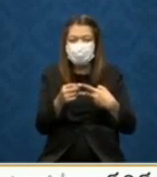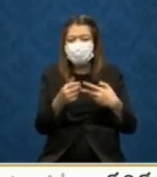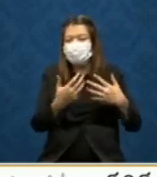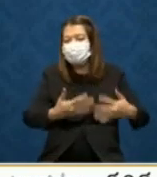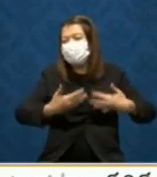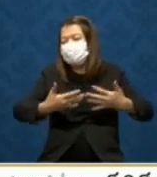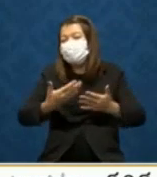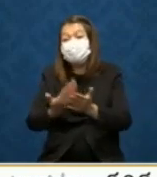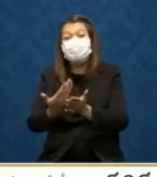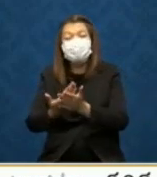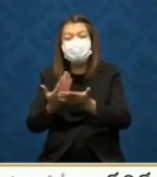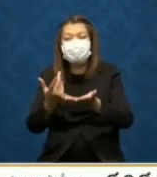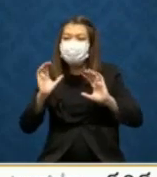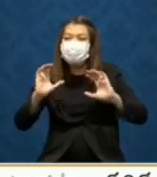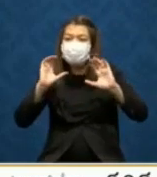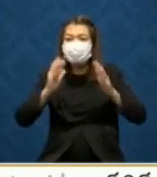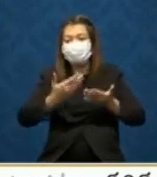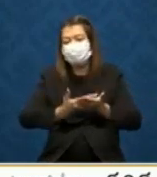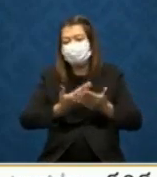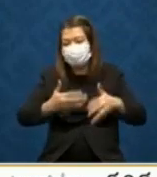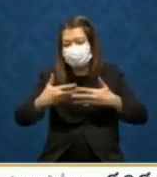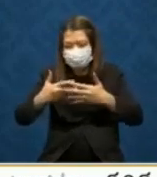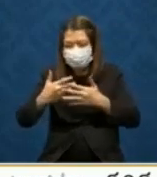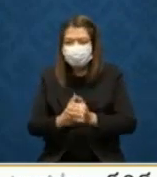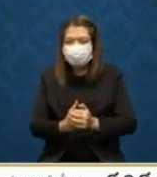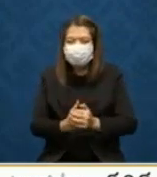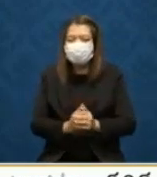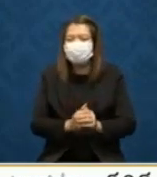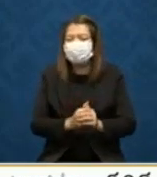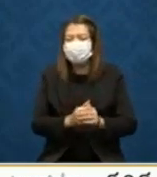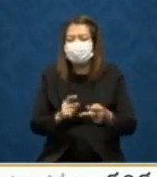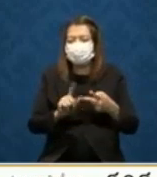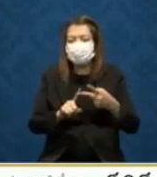ข้าราชการ 2การ